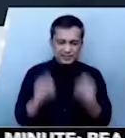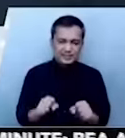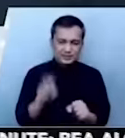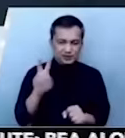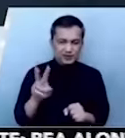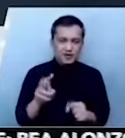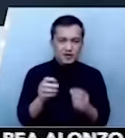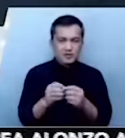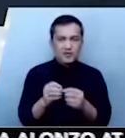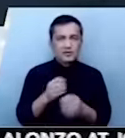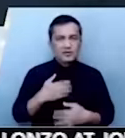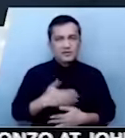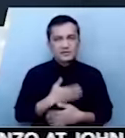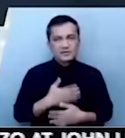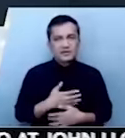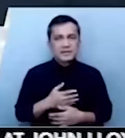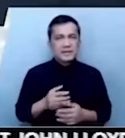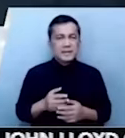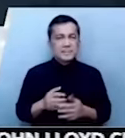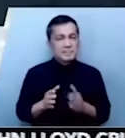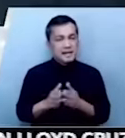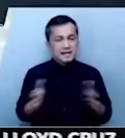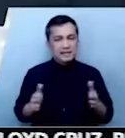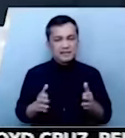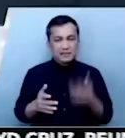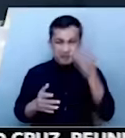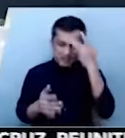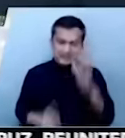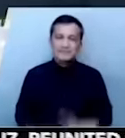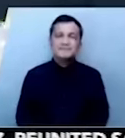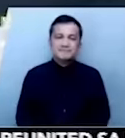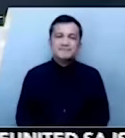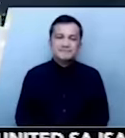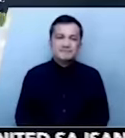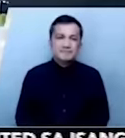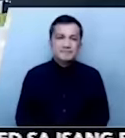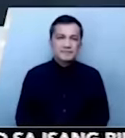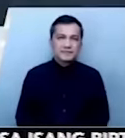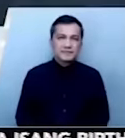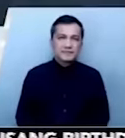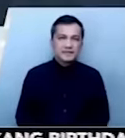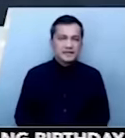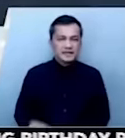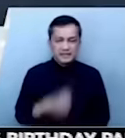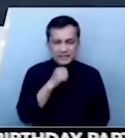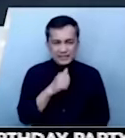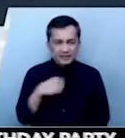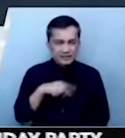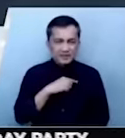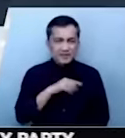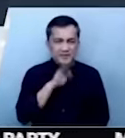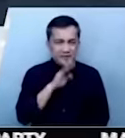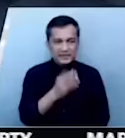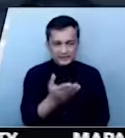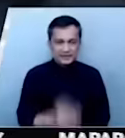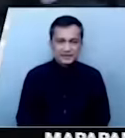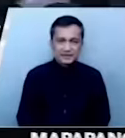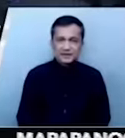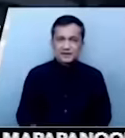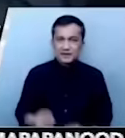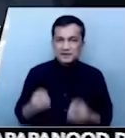mas malaki, mas magagaling. Basta hindi kami mapapahiya sa inyo. Mas marami pang aksyon, mas marami